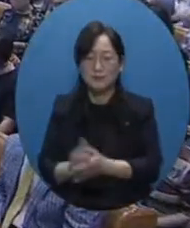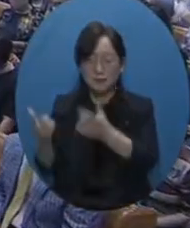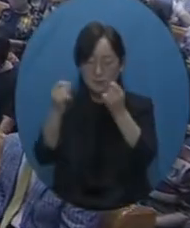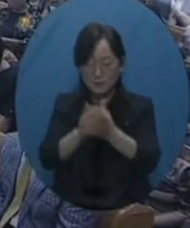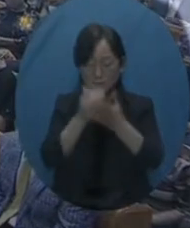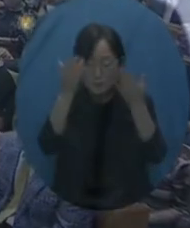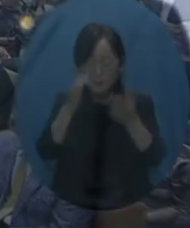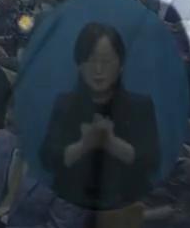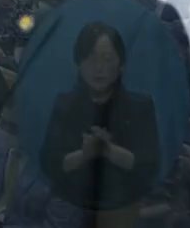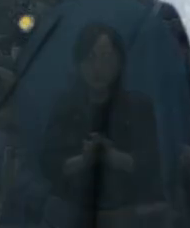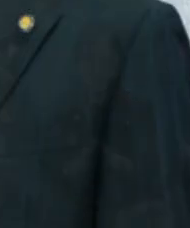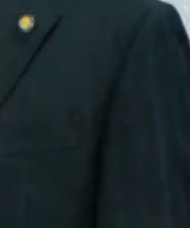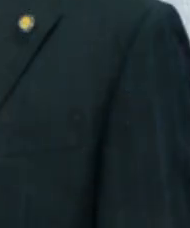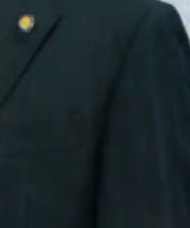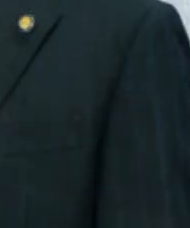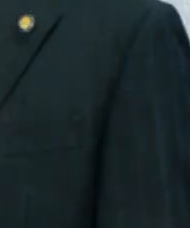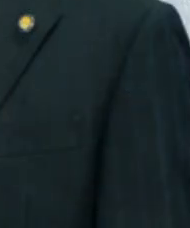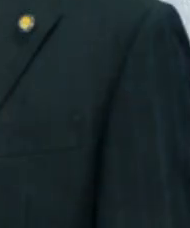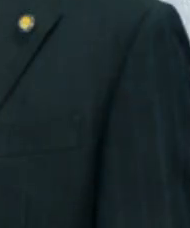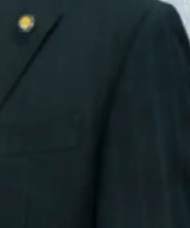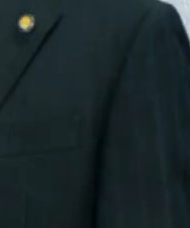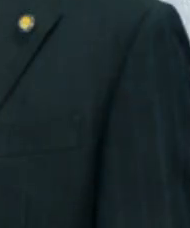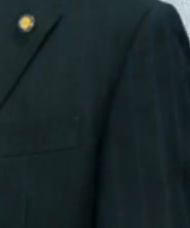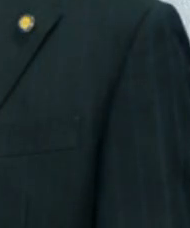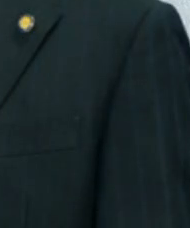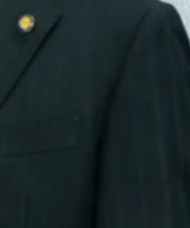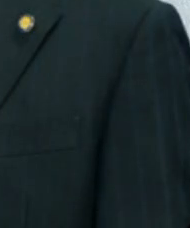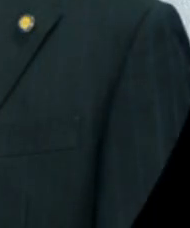기도하겠습니다 사랑과 군